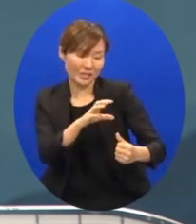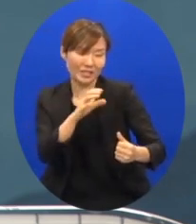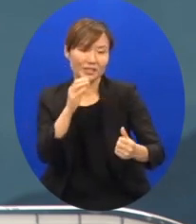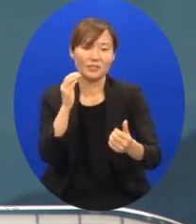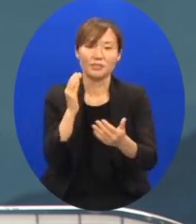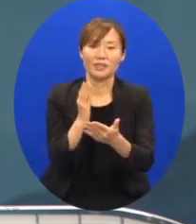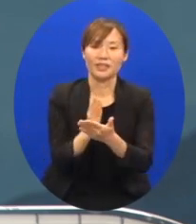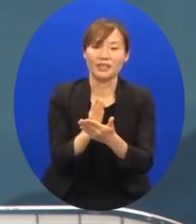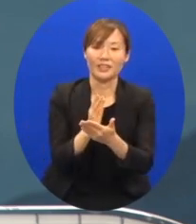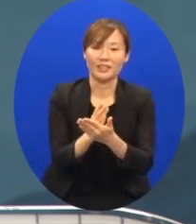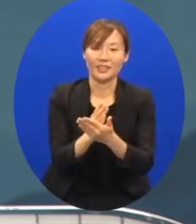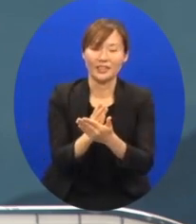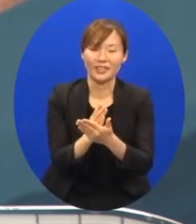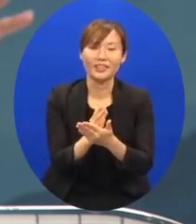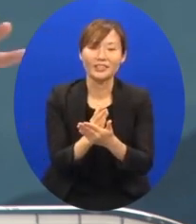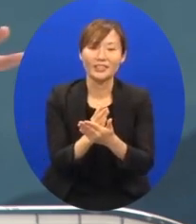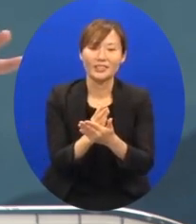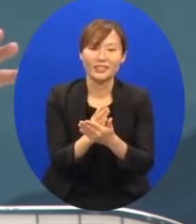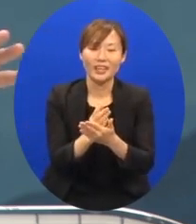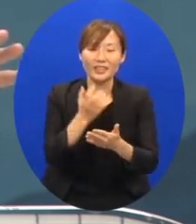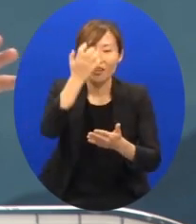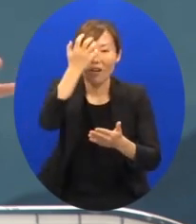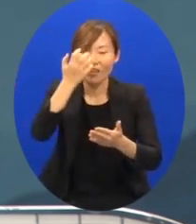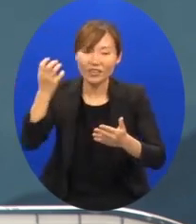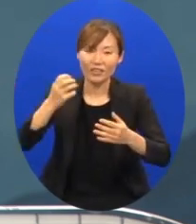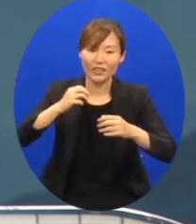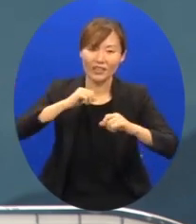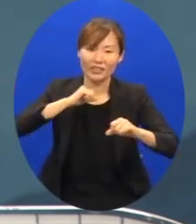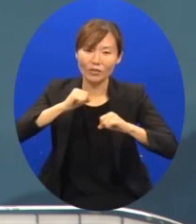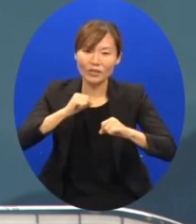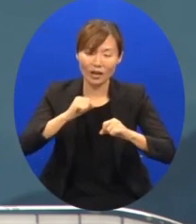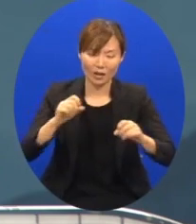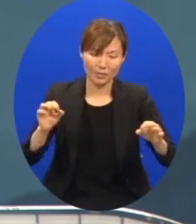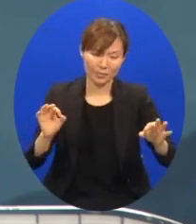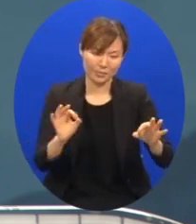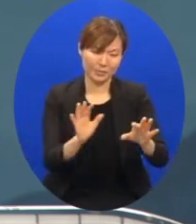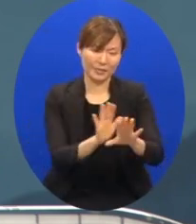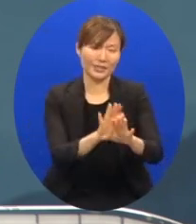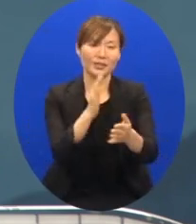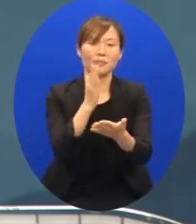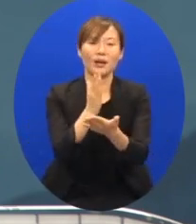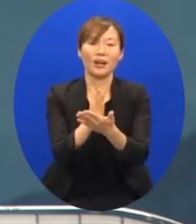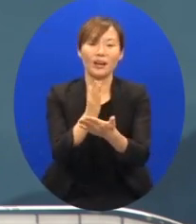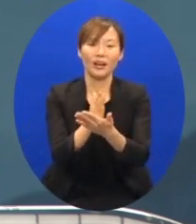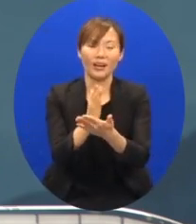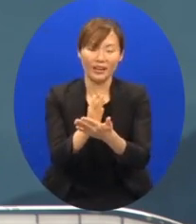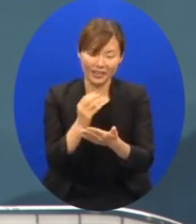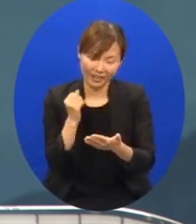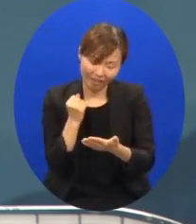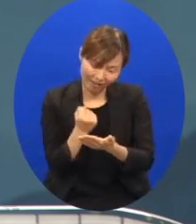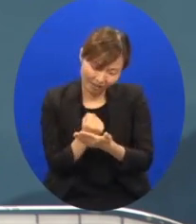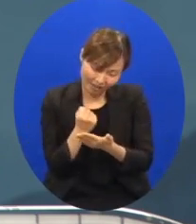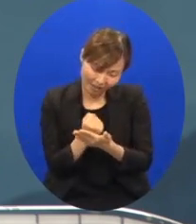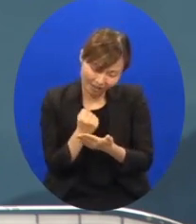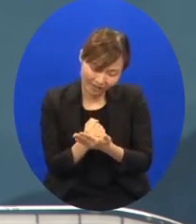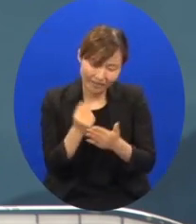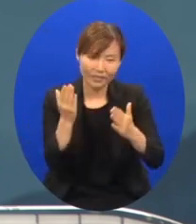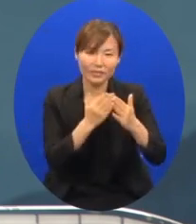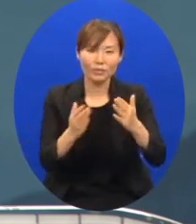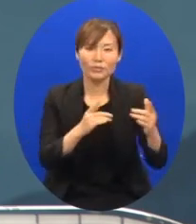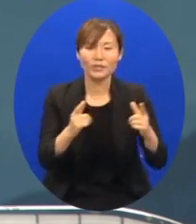성령의 역사가 다 소멸되어 져 버리는 안타까운 성도들이 너무너무 많습니다